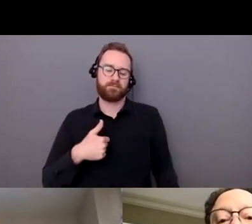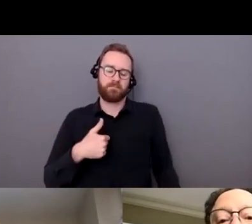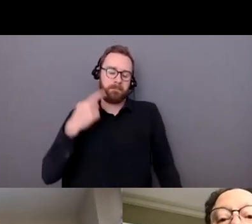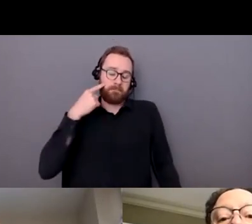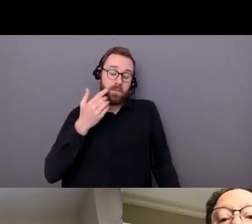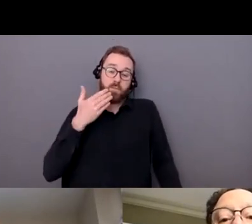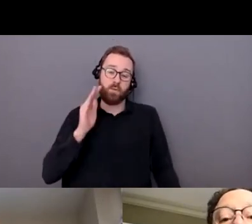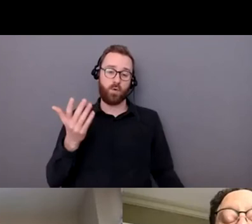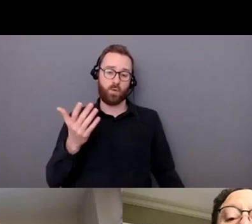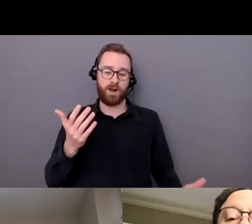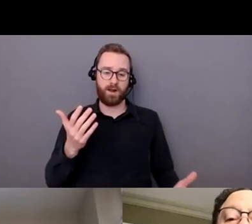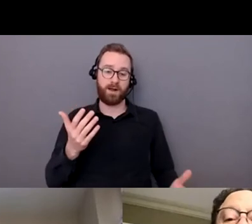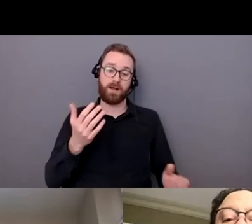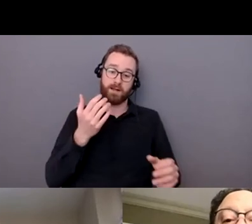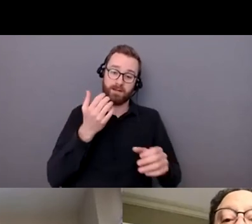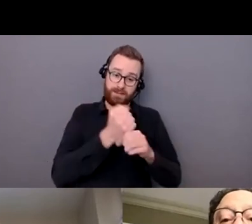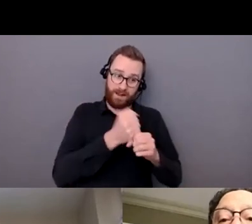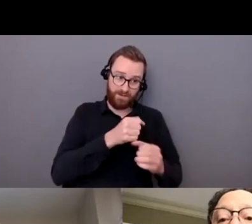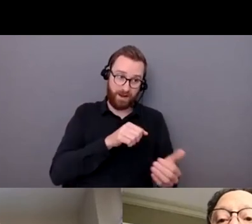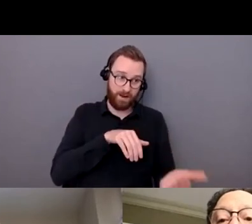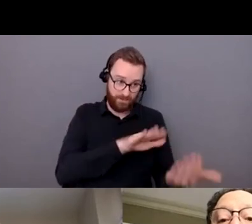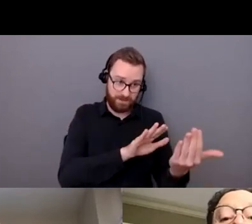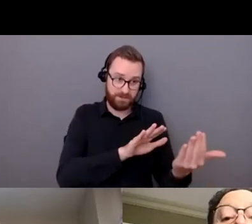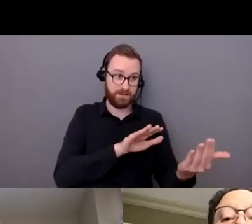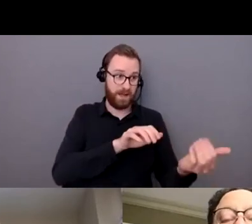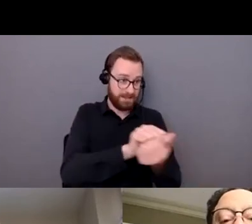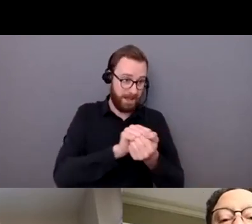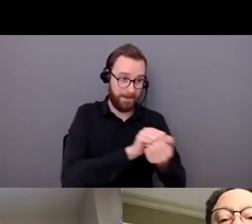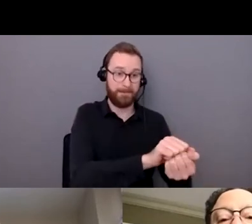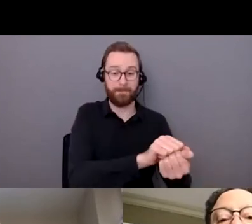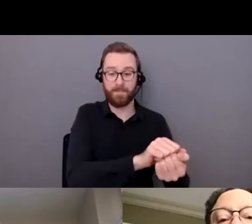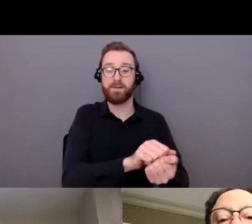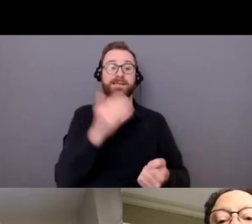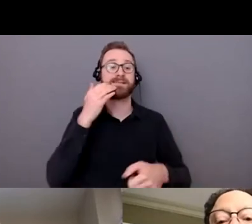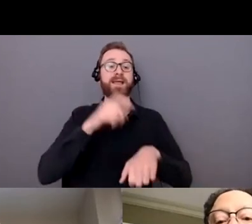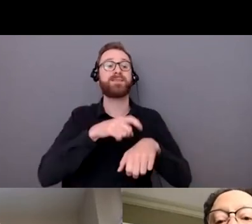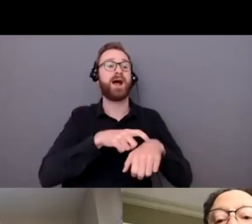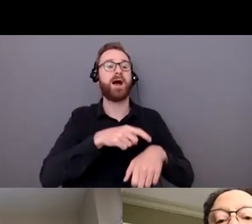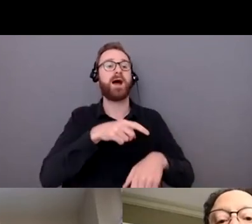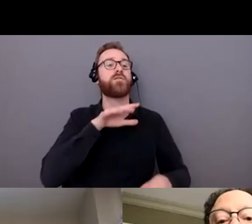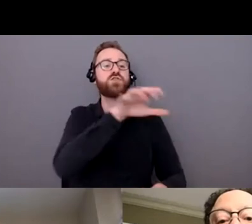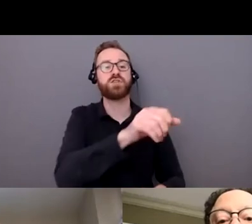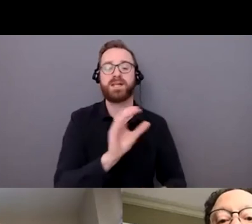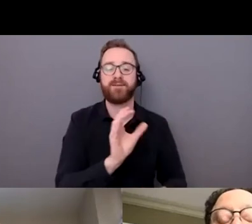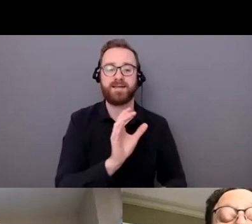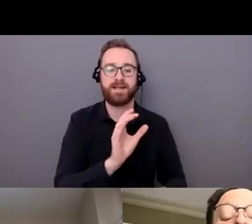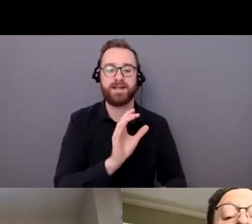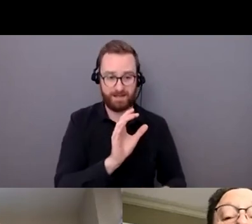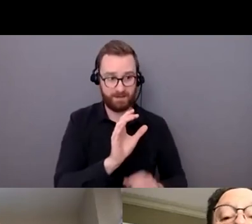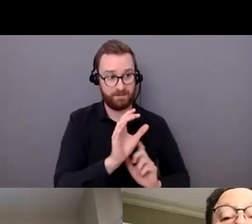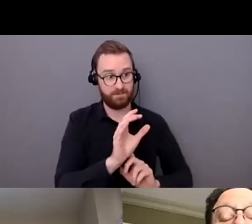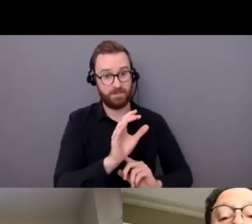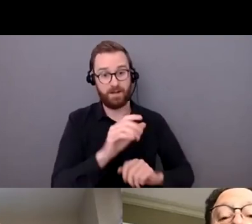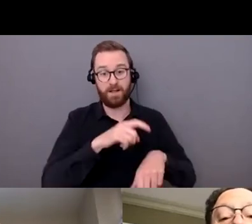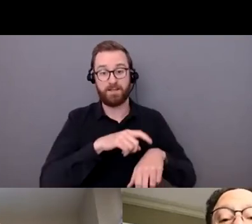privilégier et le travail en présentiel. Pourquoi? Parce que le temps qu'on passe à la machine à café est souvent un temps gagné